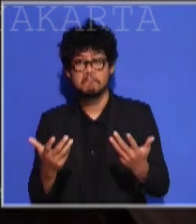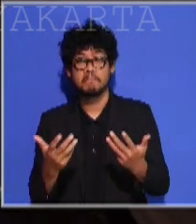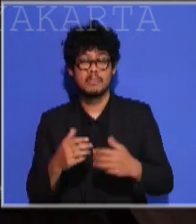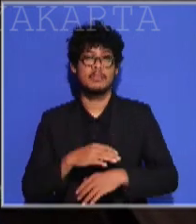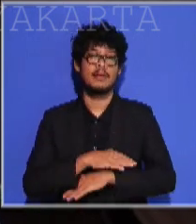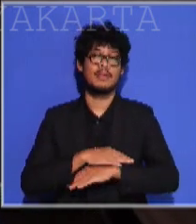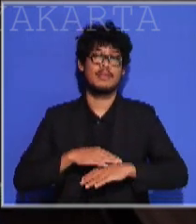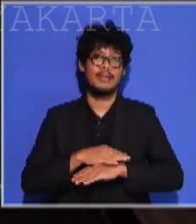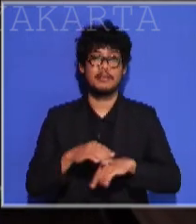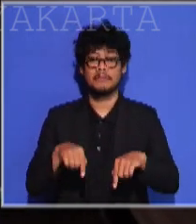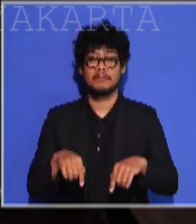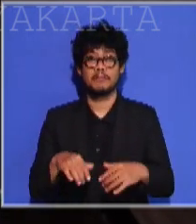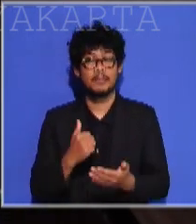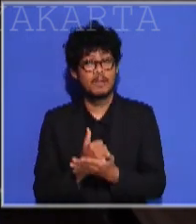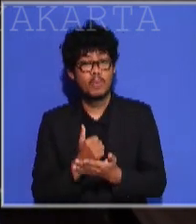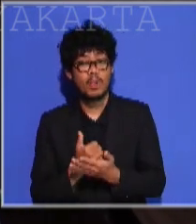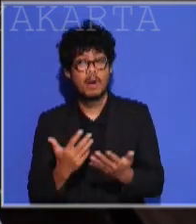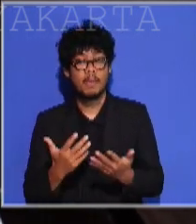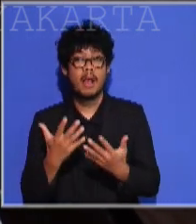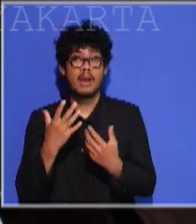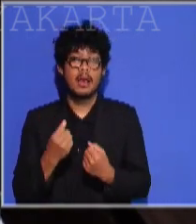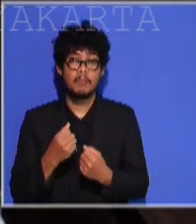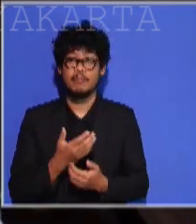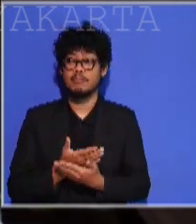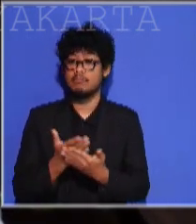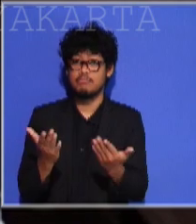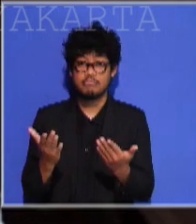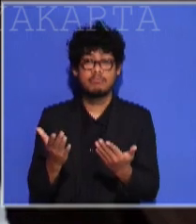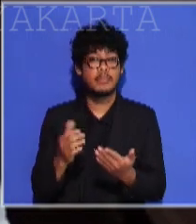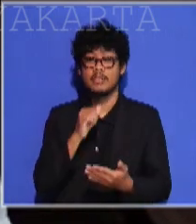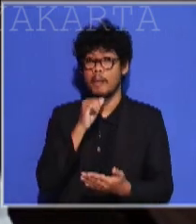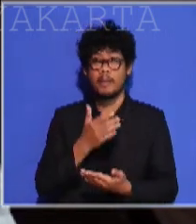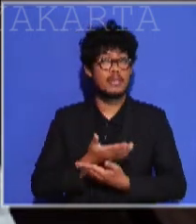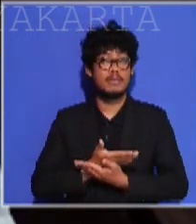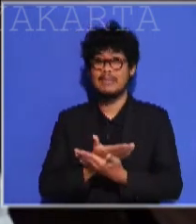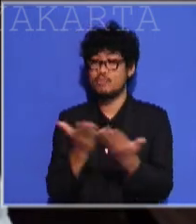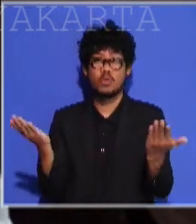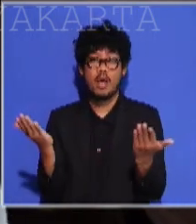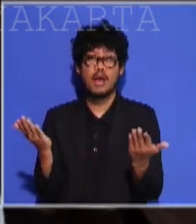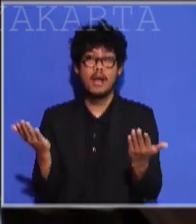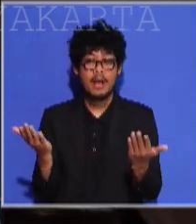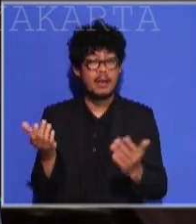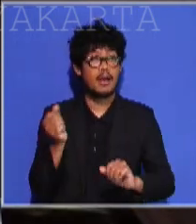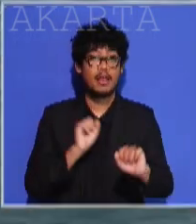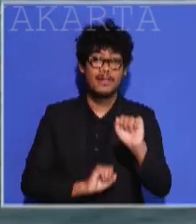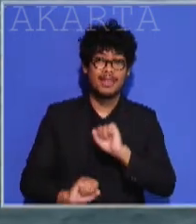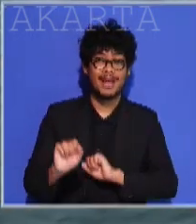ini sangat dirasakan dampaknya oleh seluruh pelaku usaha industri